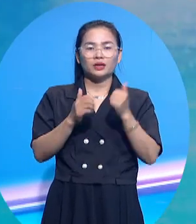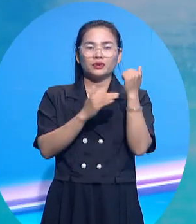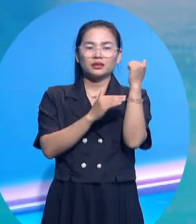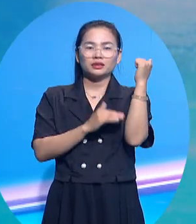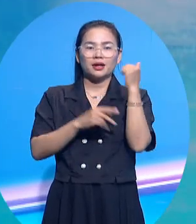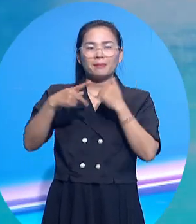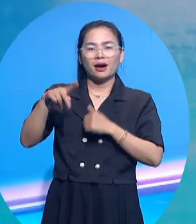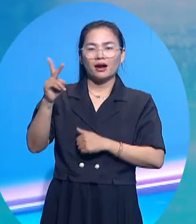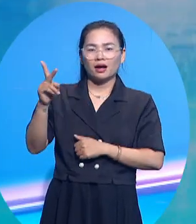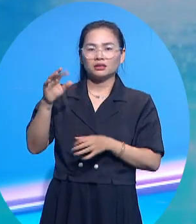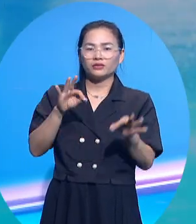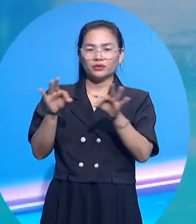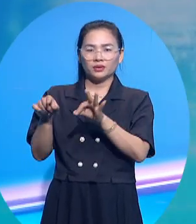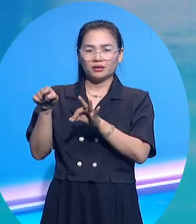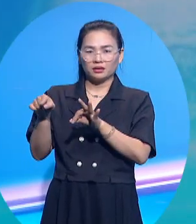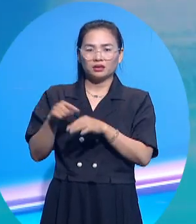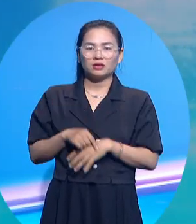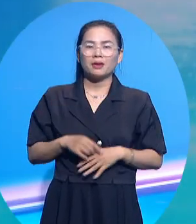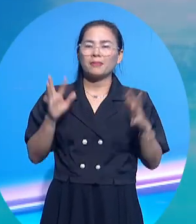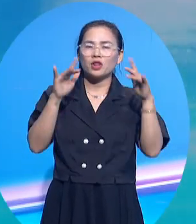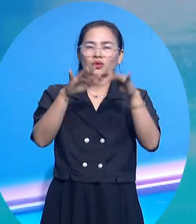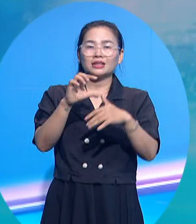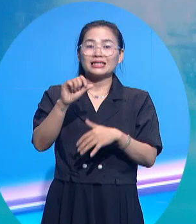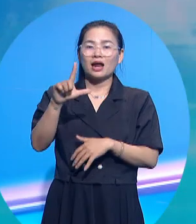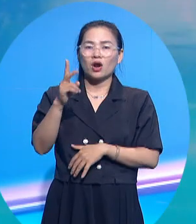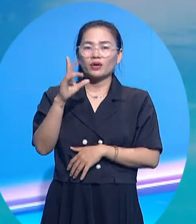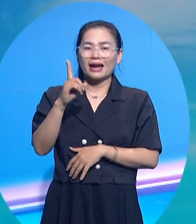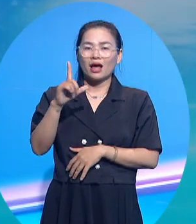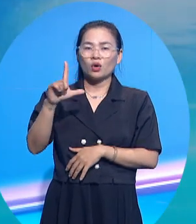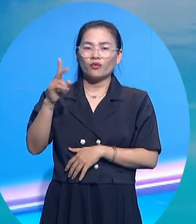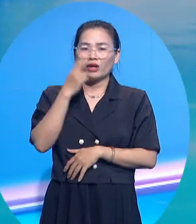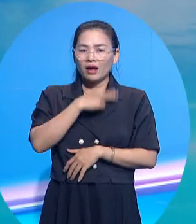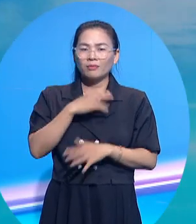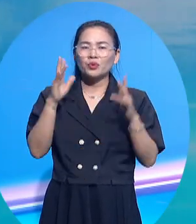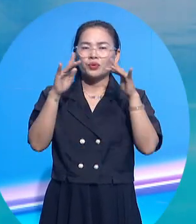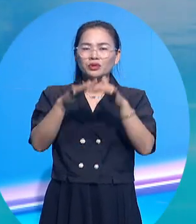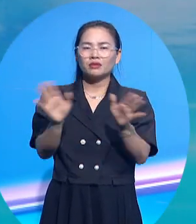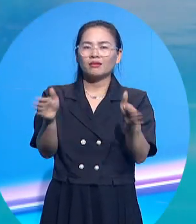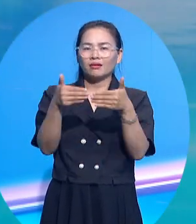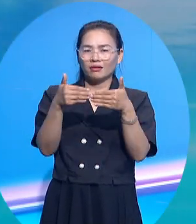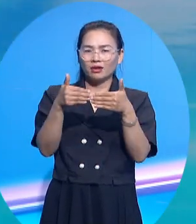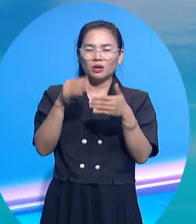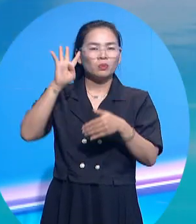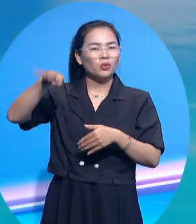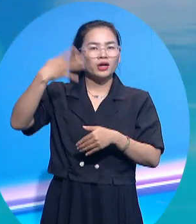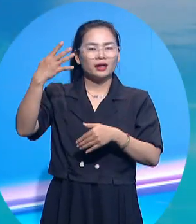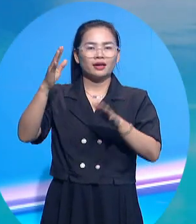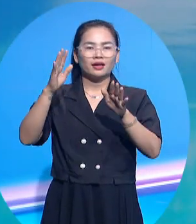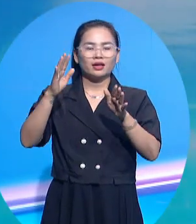Tại khách sạn Park Hyatt Sài Gòn, Thành phố Hồ Chí Minh, ban tổ chức Salon Deluxe Việt Nam lần thứ tư đã tổ chức bế mạc triển lãm sau 4 ngày diễn